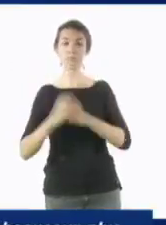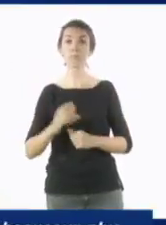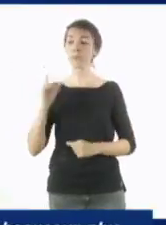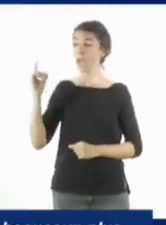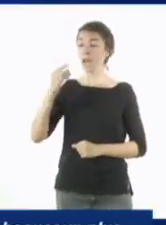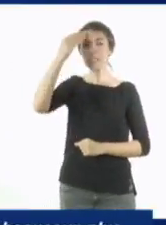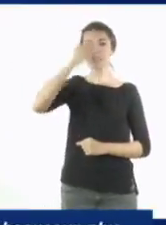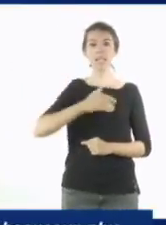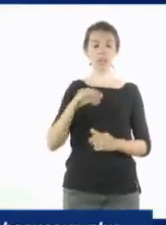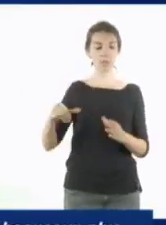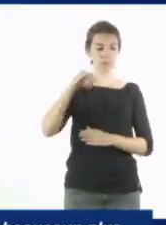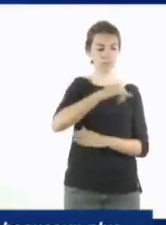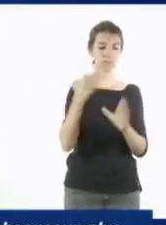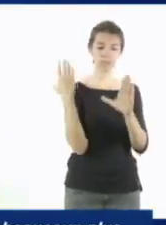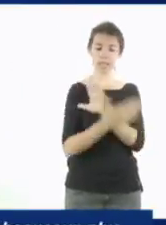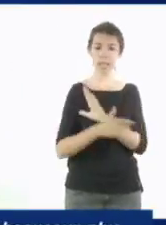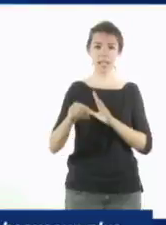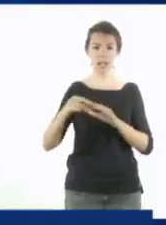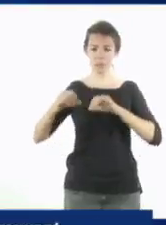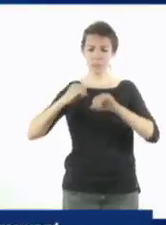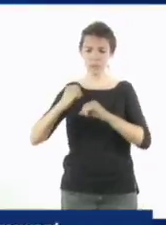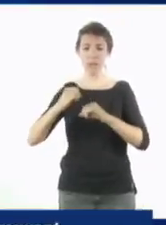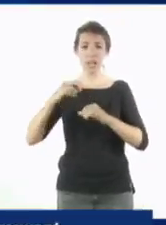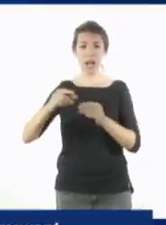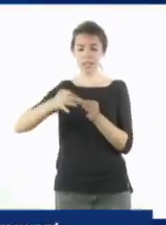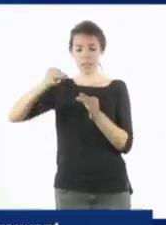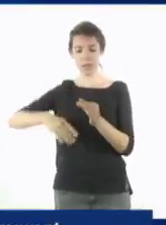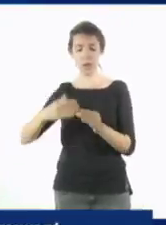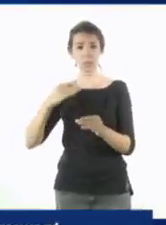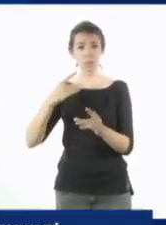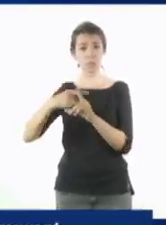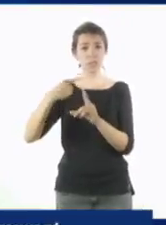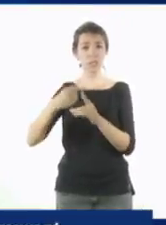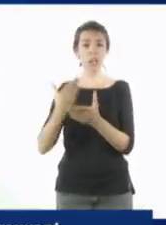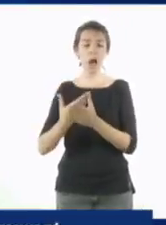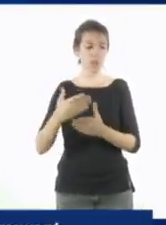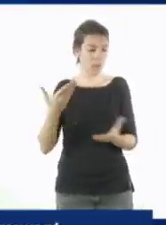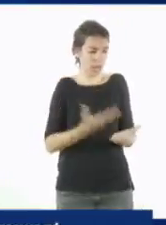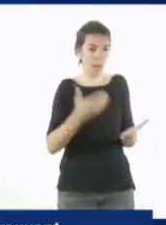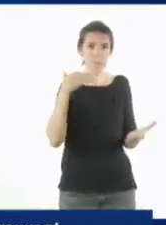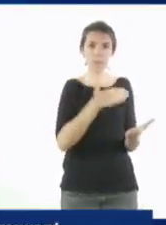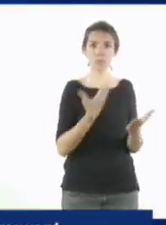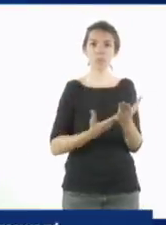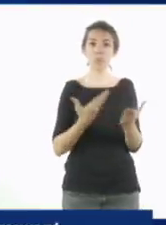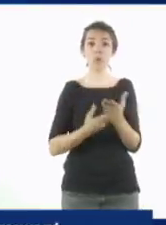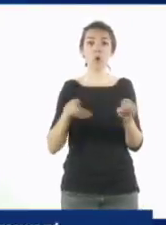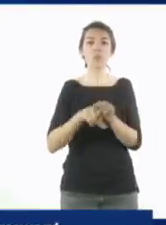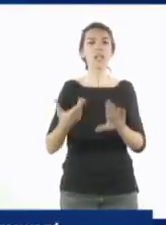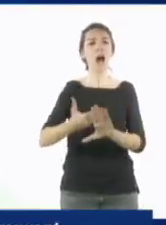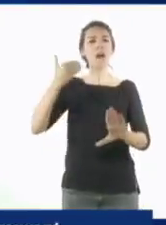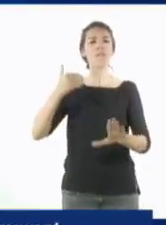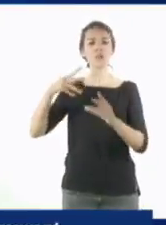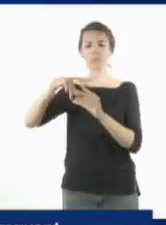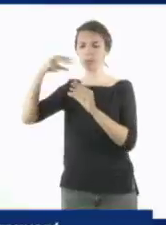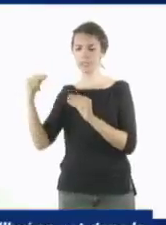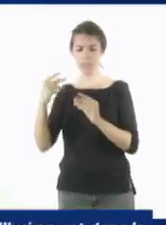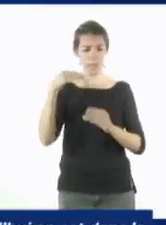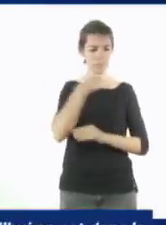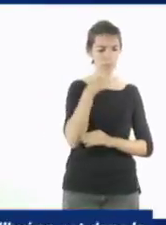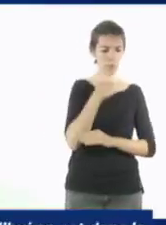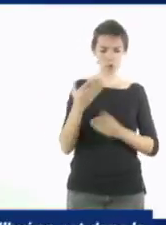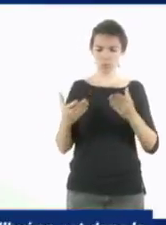dynamique pour la commercialisation d'une destination. donc le lancement des vols de Melbourne le prouve. Ça a également permis de rééquilibrer les